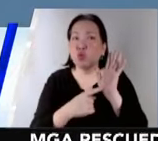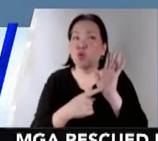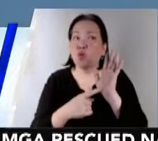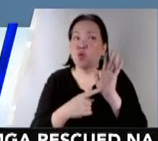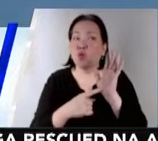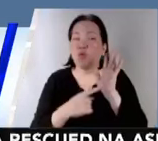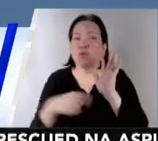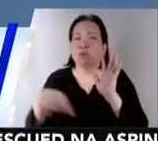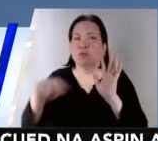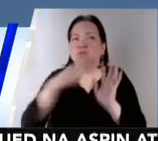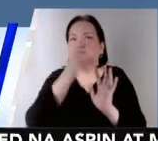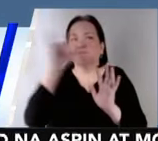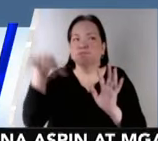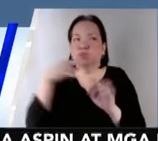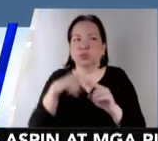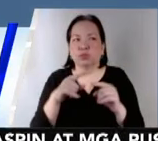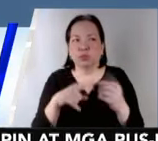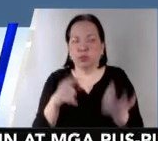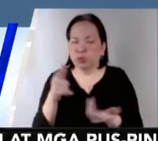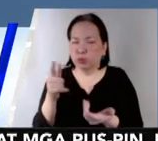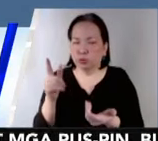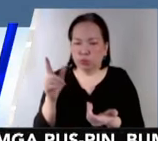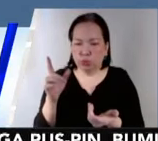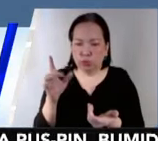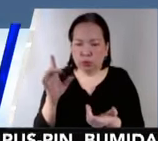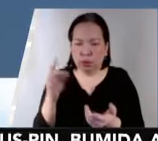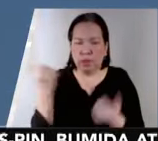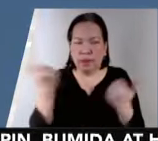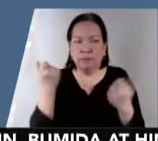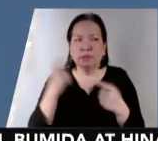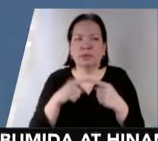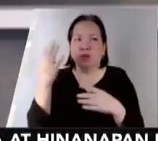anibersaryo ng D-Day landing sa Provence noong World War II.